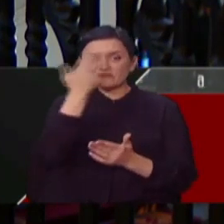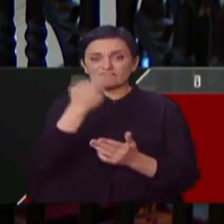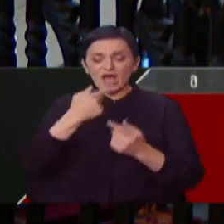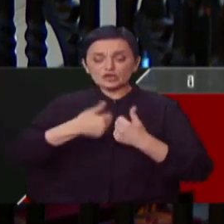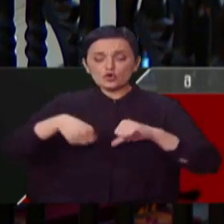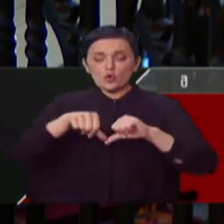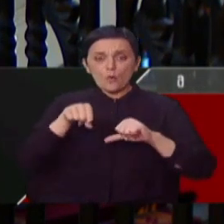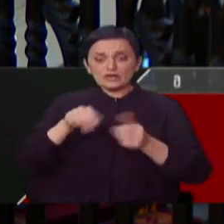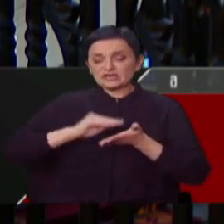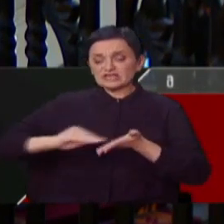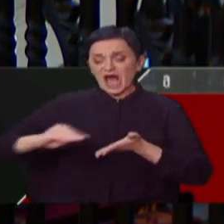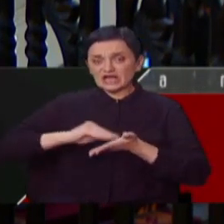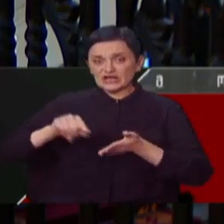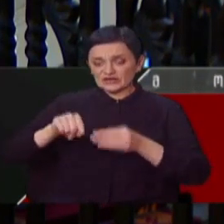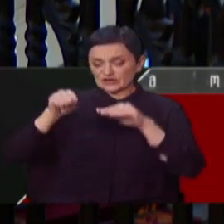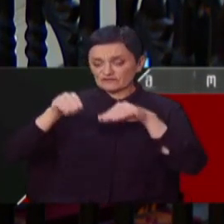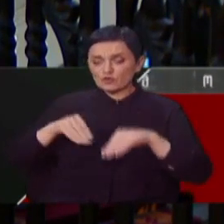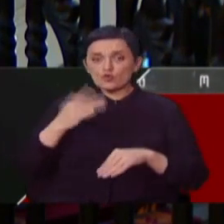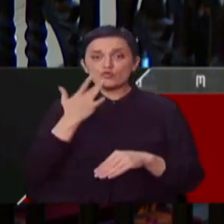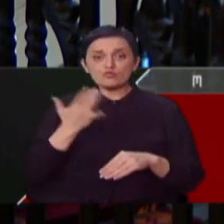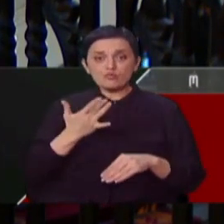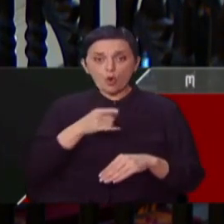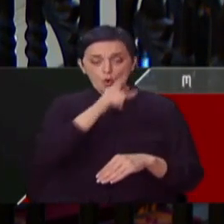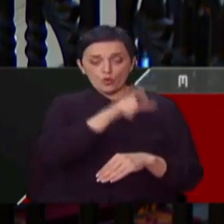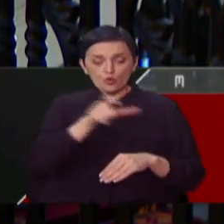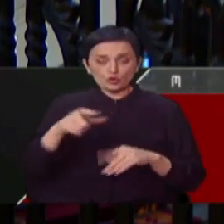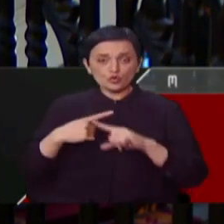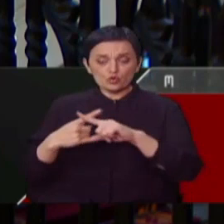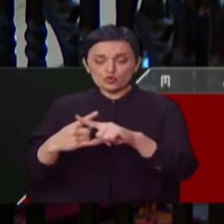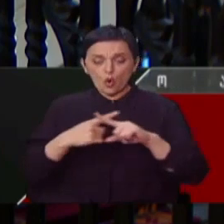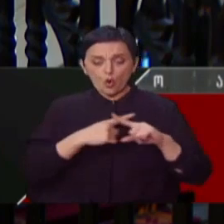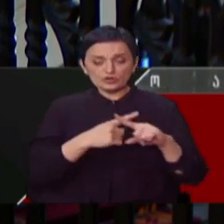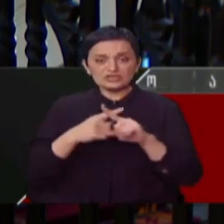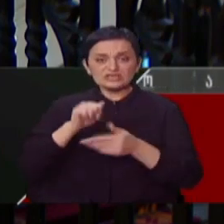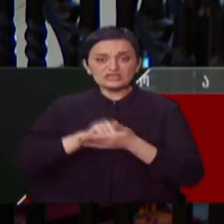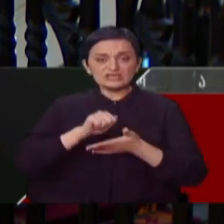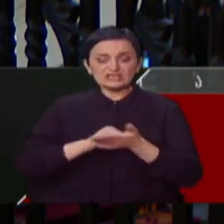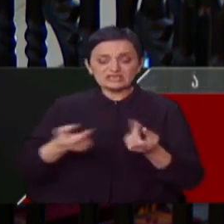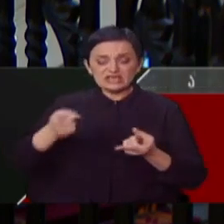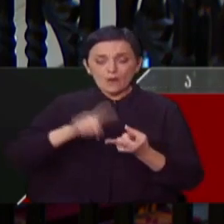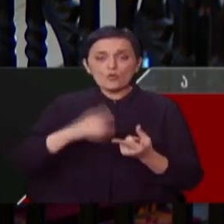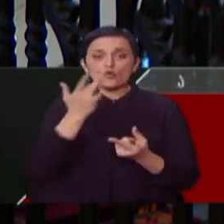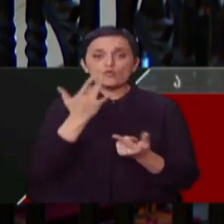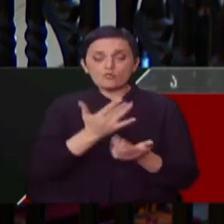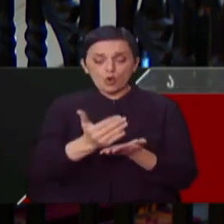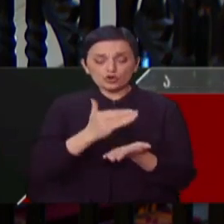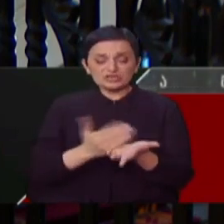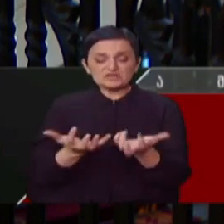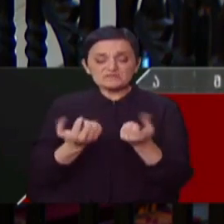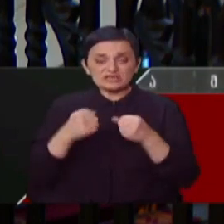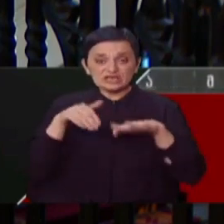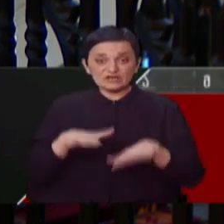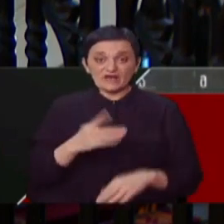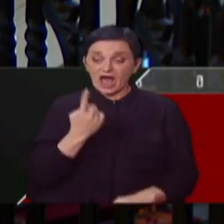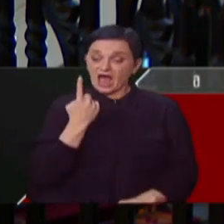komisiam dagvitsera, rom politikur aktorebs shoris konsensuse dapudznebuli politikis shedegat miqebuli gadatsqvetileba.